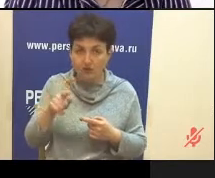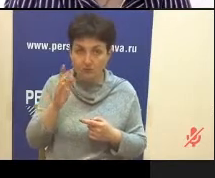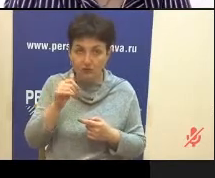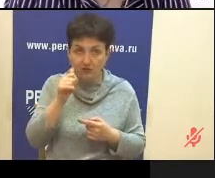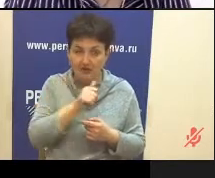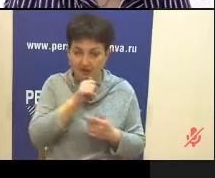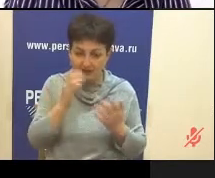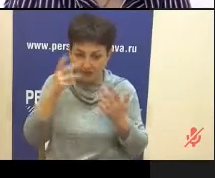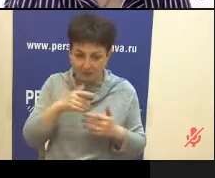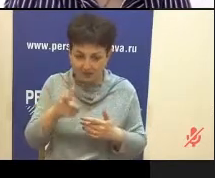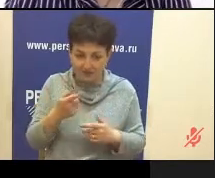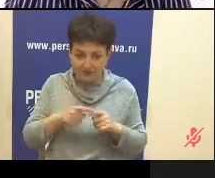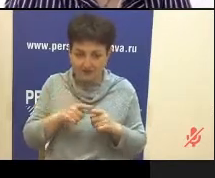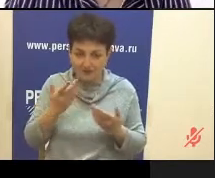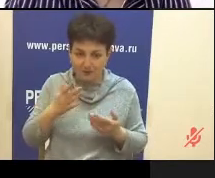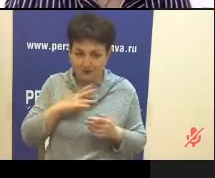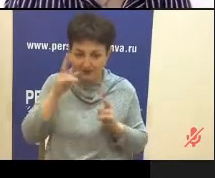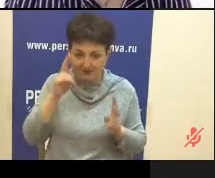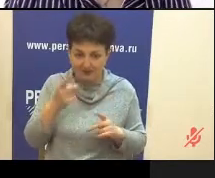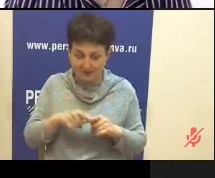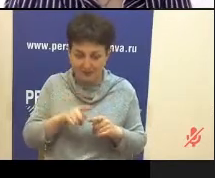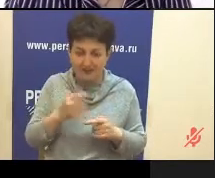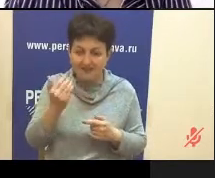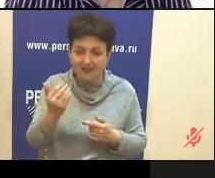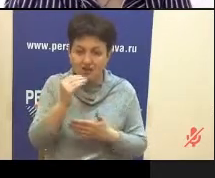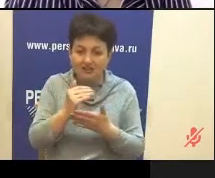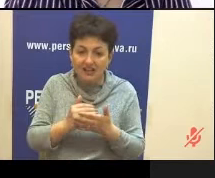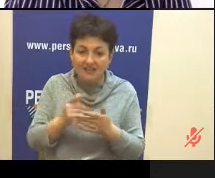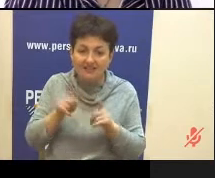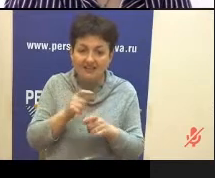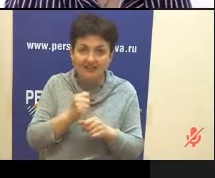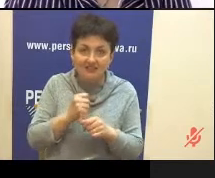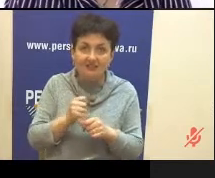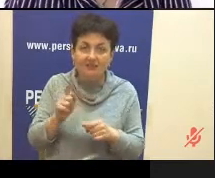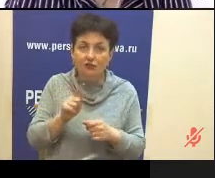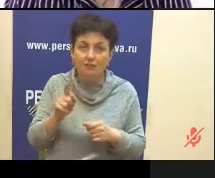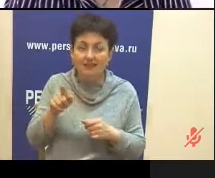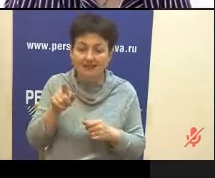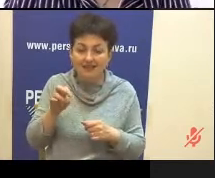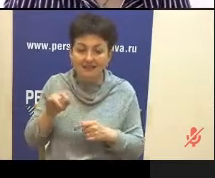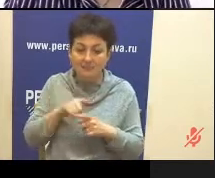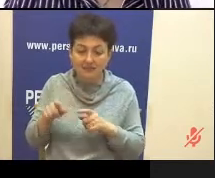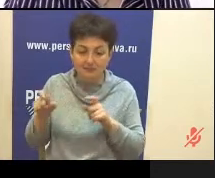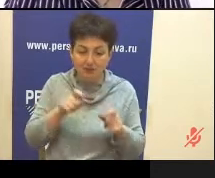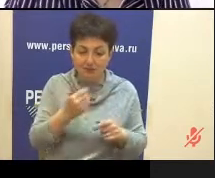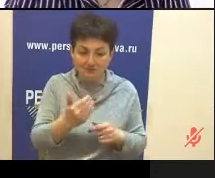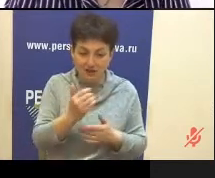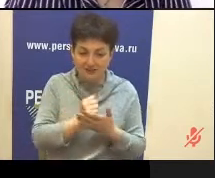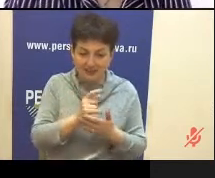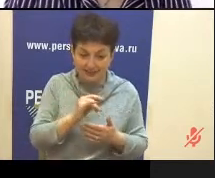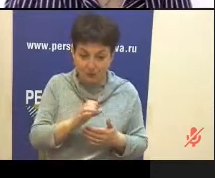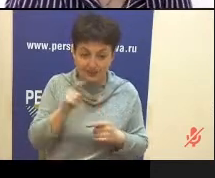быть тайно в вас влюблены, а вы об этом можете не знать. И ваша задача сделать так, чтобы они быстро перешли в разряд вашего